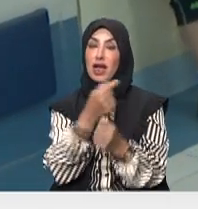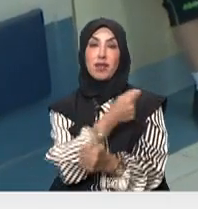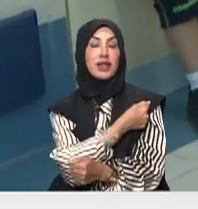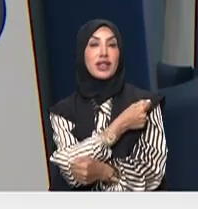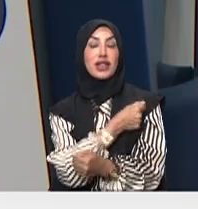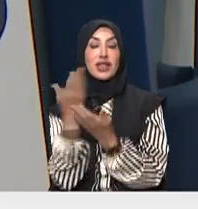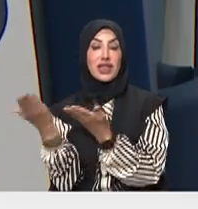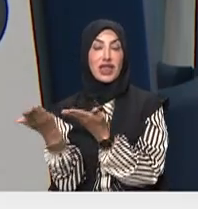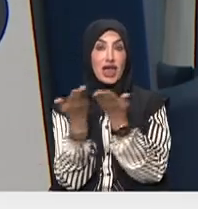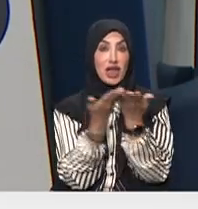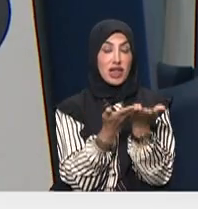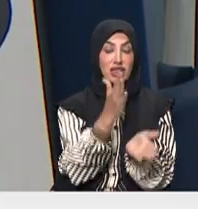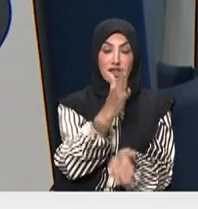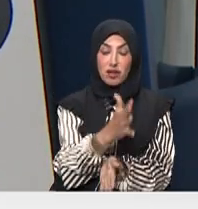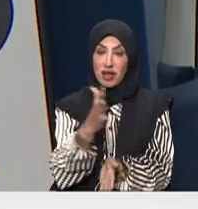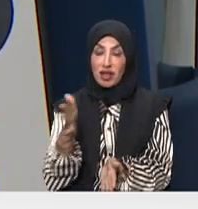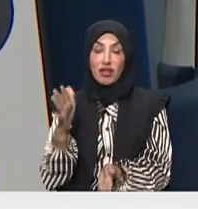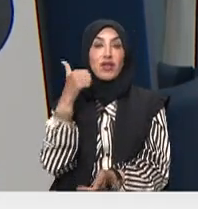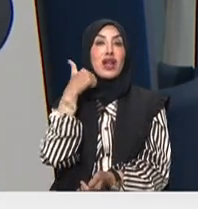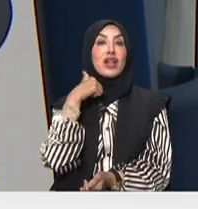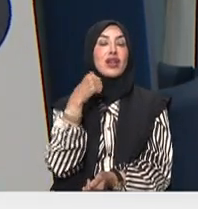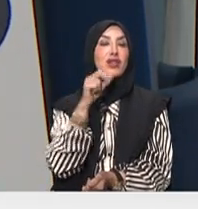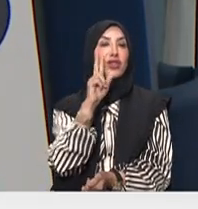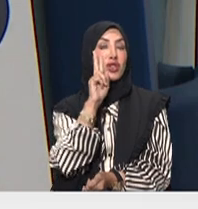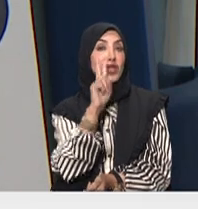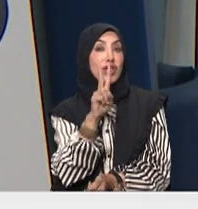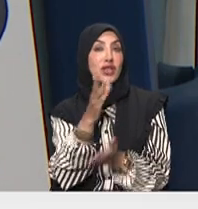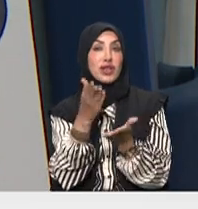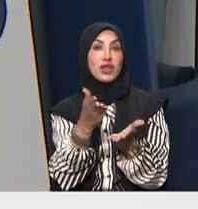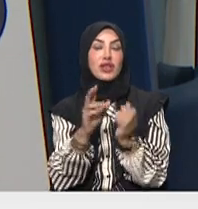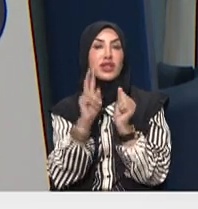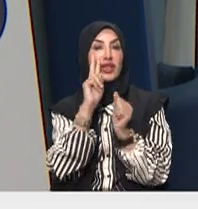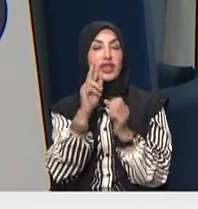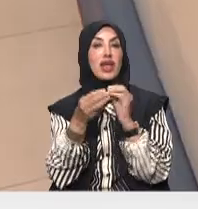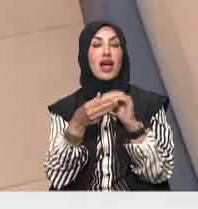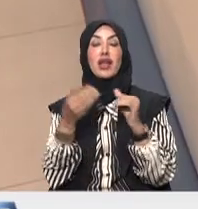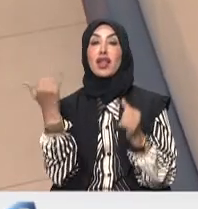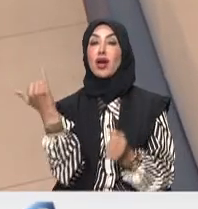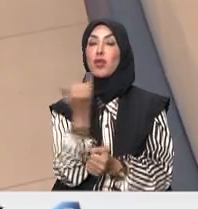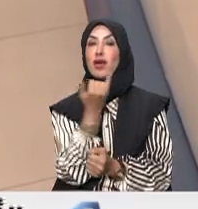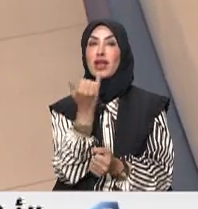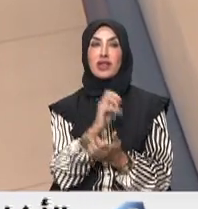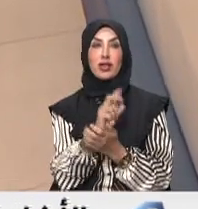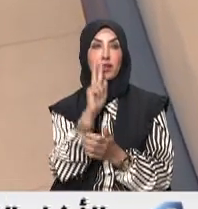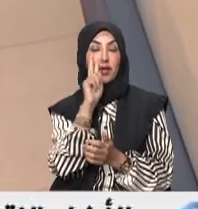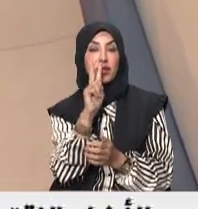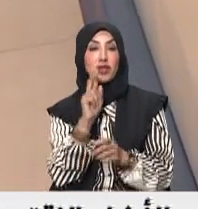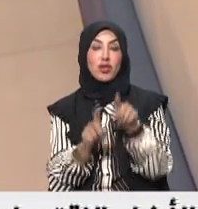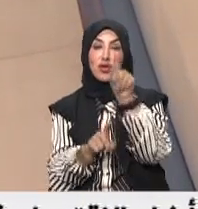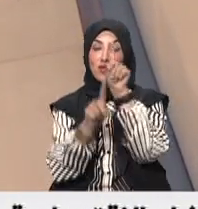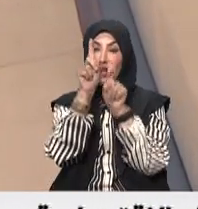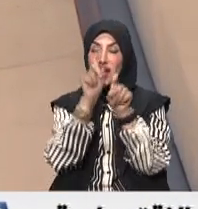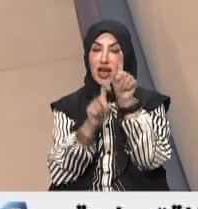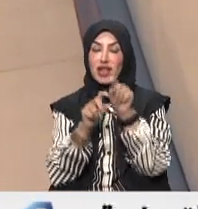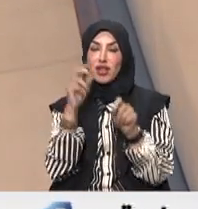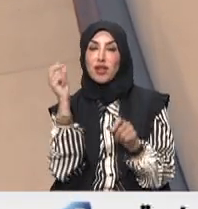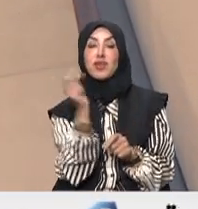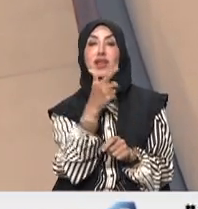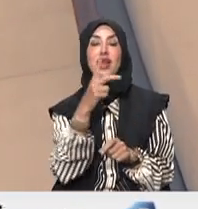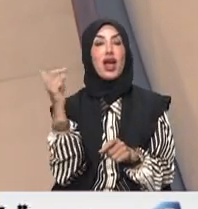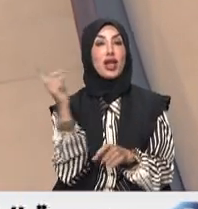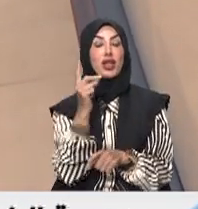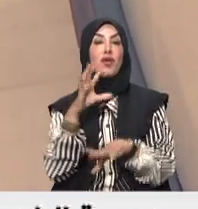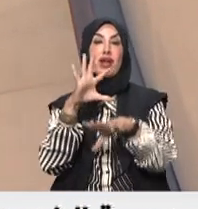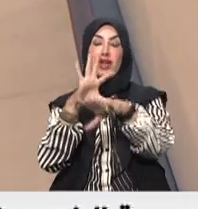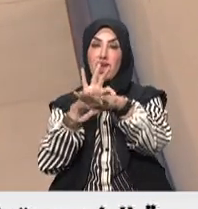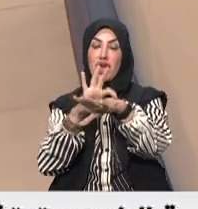لاستقبال الأطفال المستجدين. وسط أجواء من الترقب والاهتمام، تتسارع خطوات الفرق الطبية لضمان